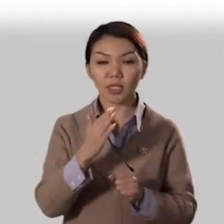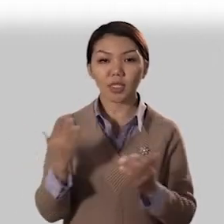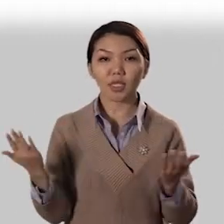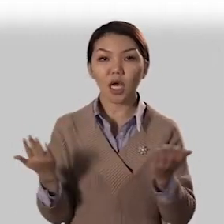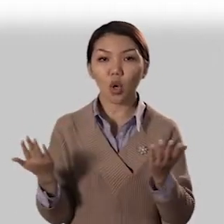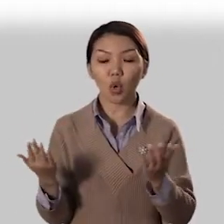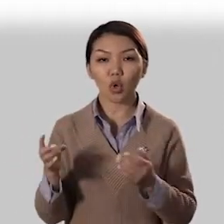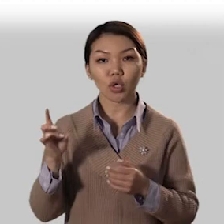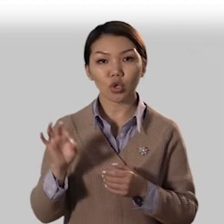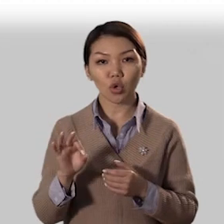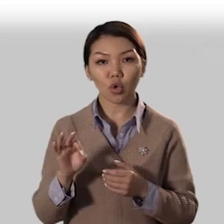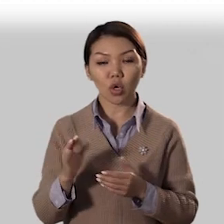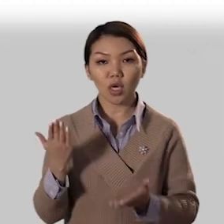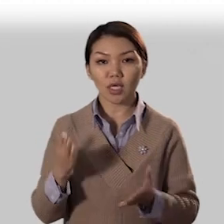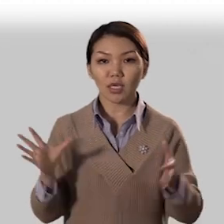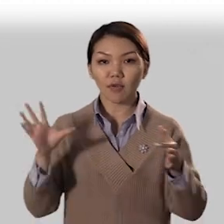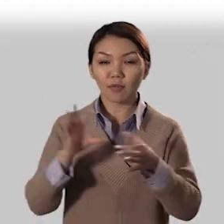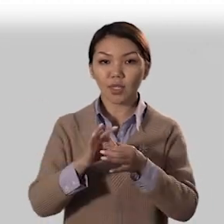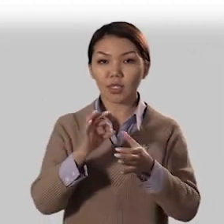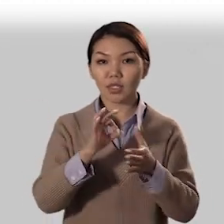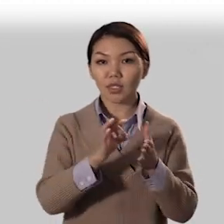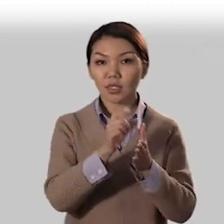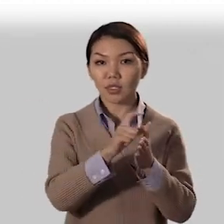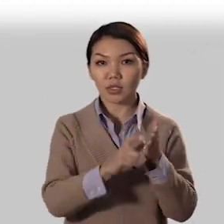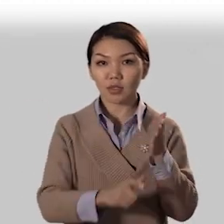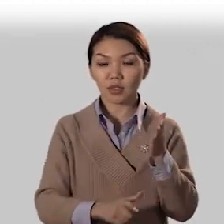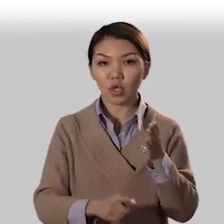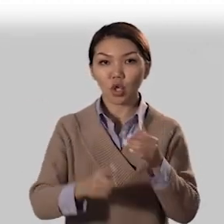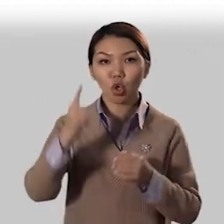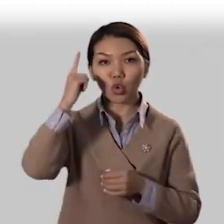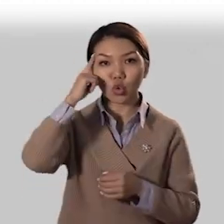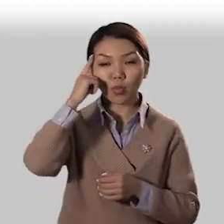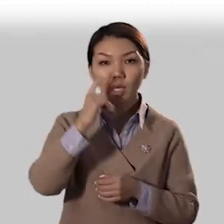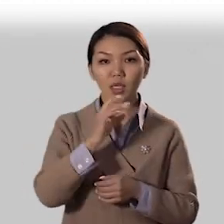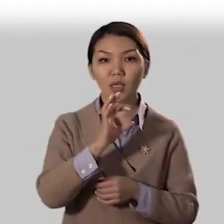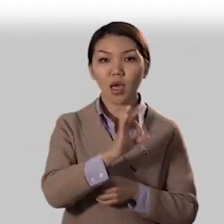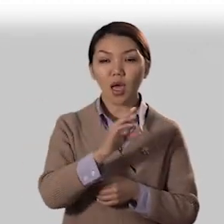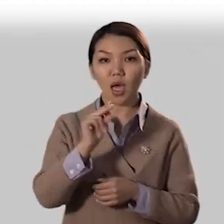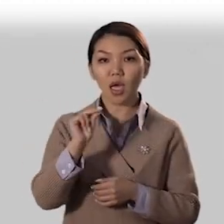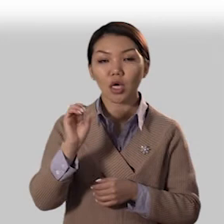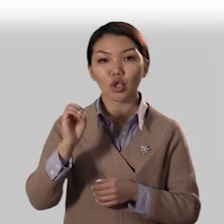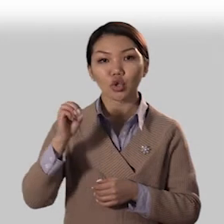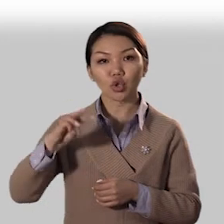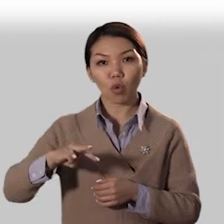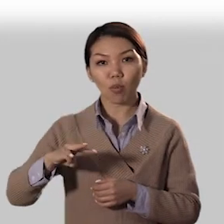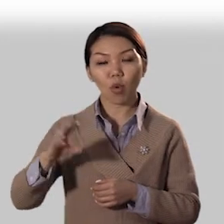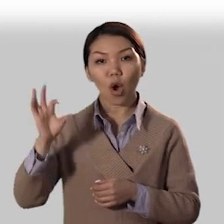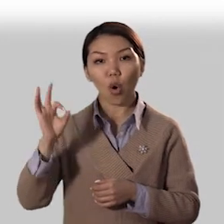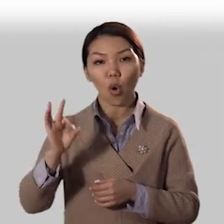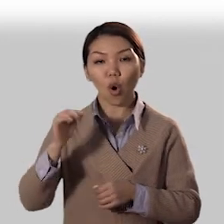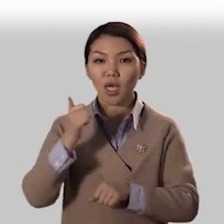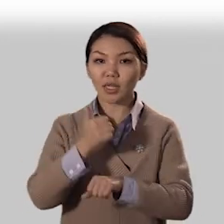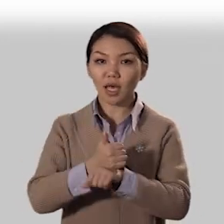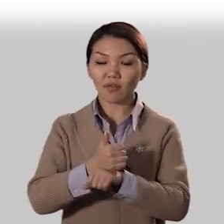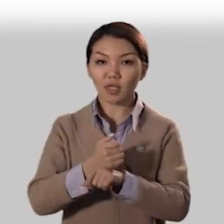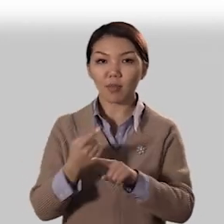стихотворения мы задаем другой вопрос думает о чем о главном это имя